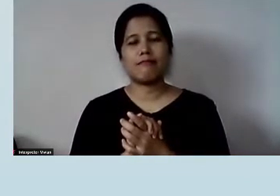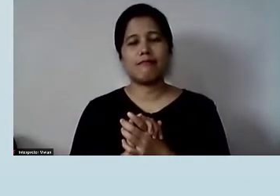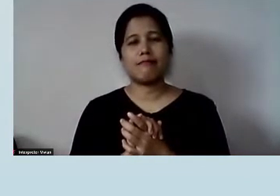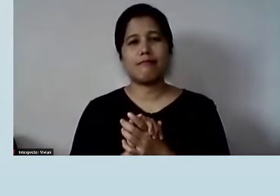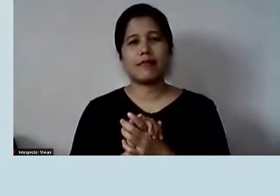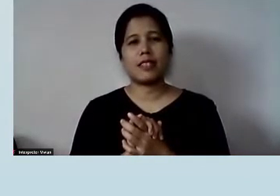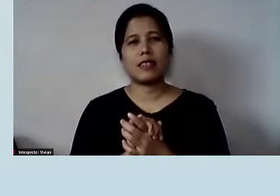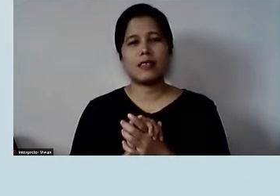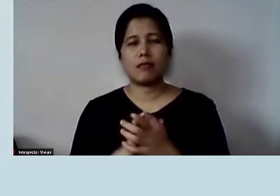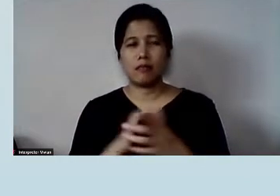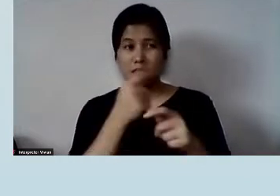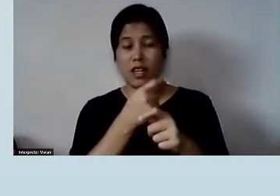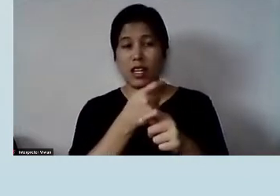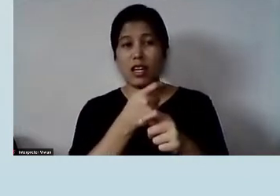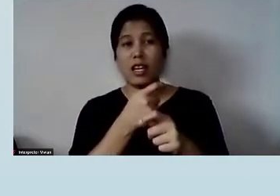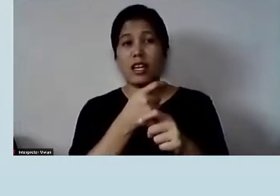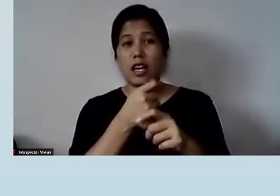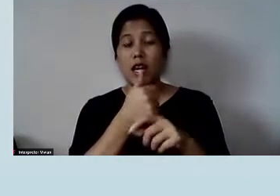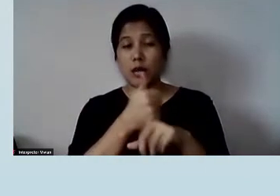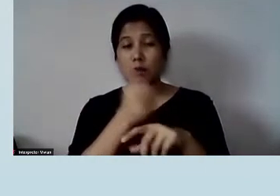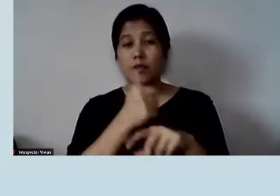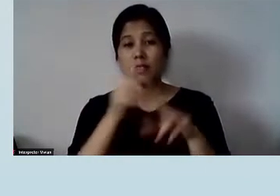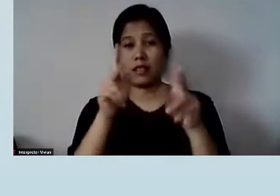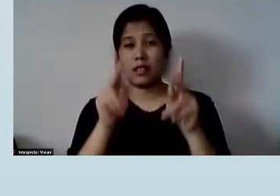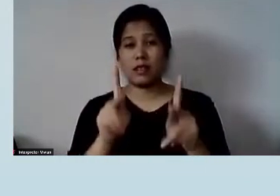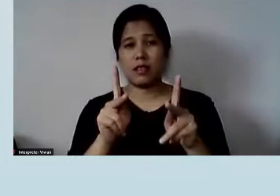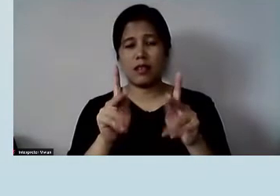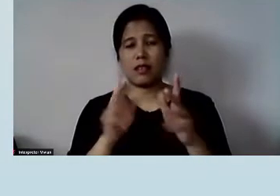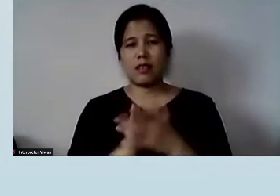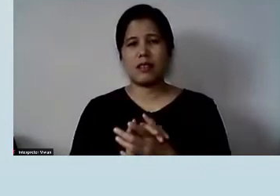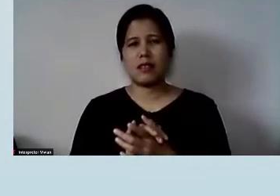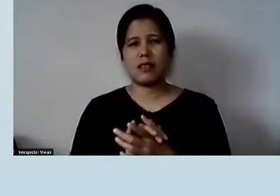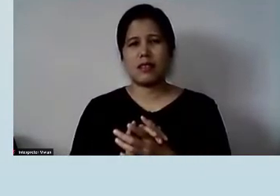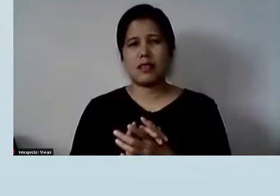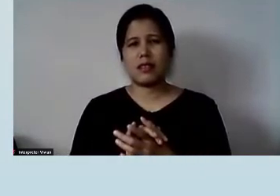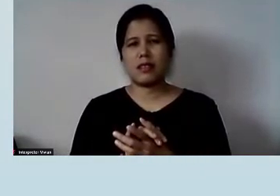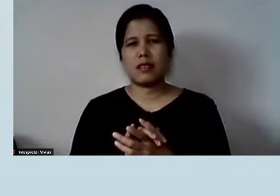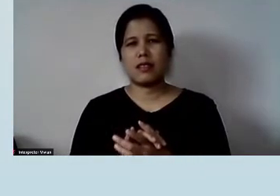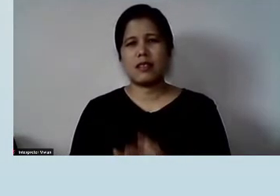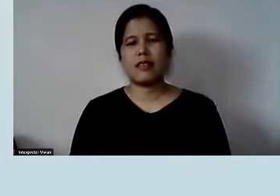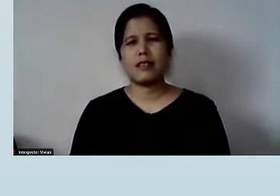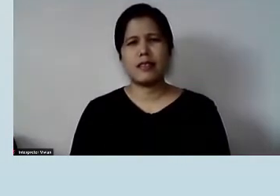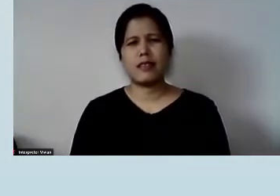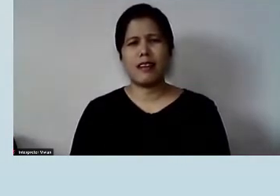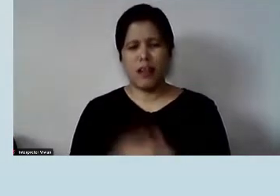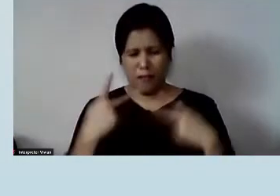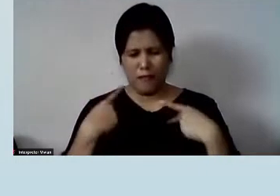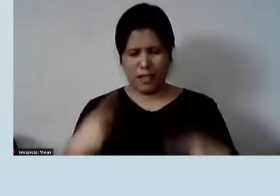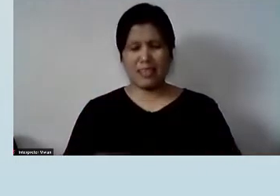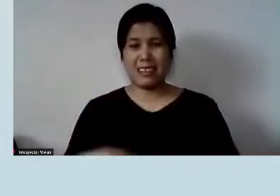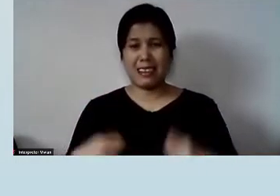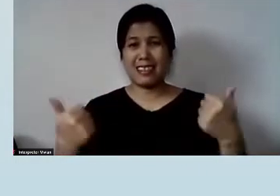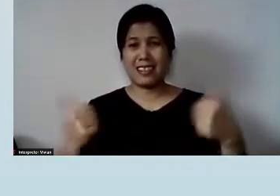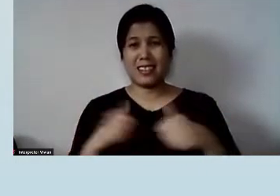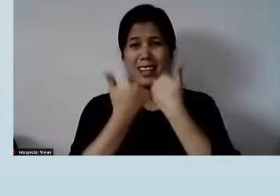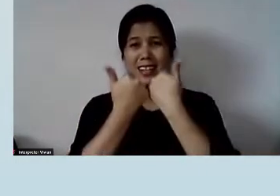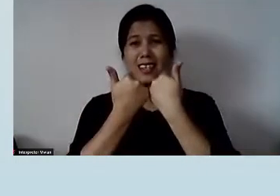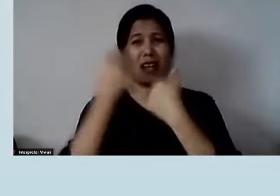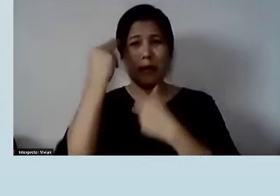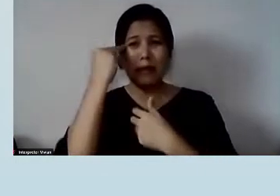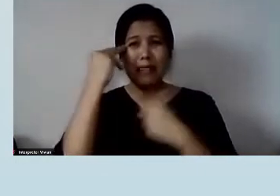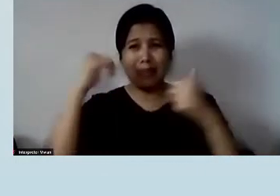yung using na differently abled, physically challenged, mentally challenged, let's avoid that. Wala yan sa ano